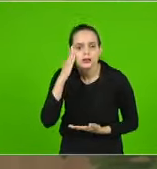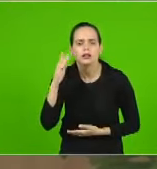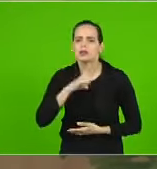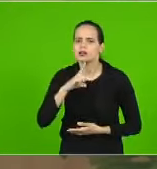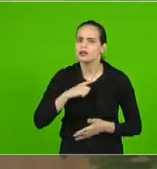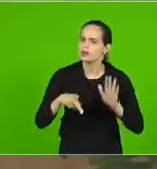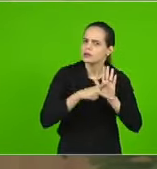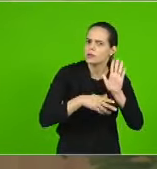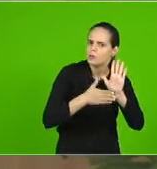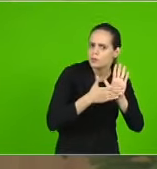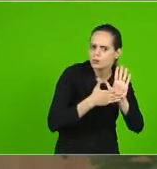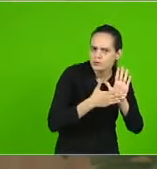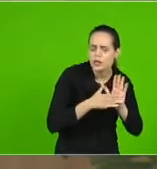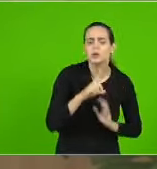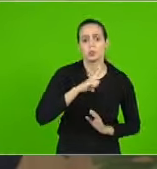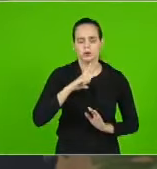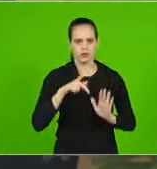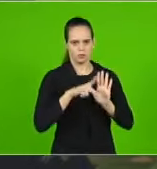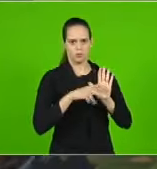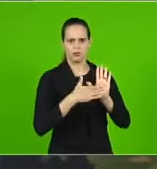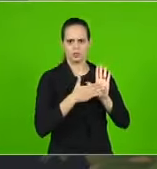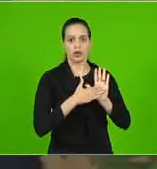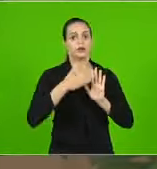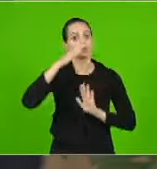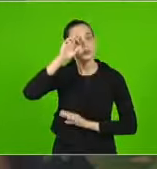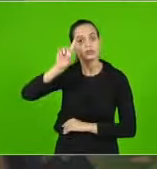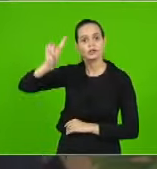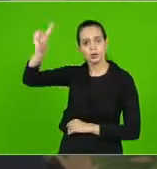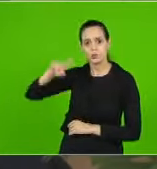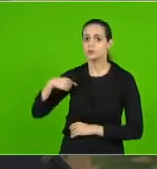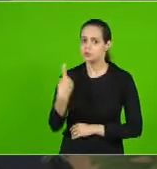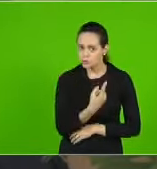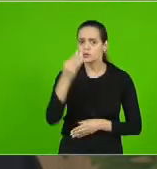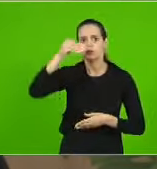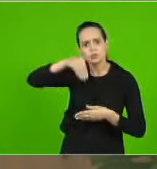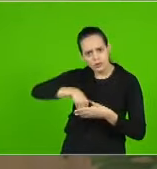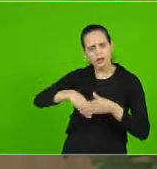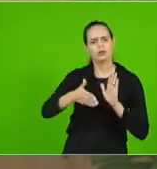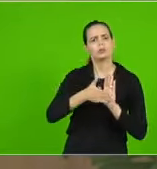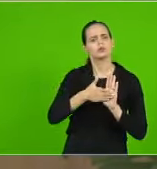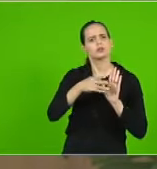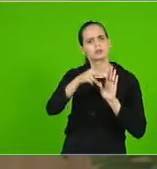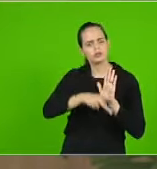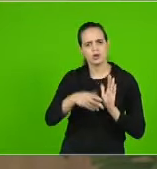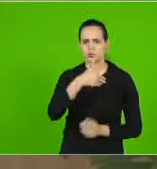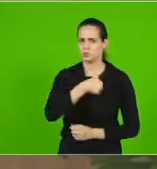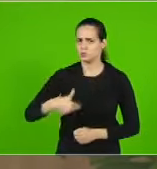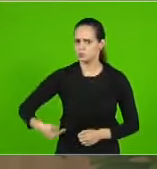находятся внутри проекта, внутри плана Божьего. И мы являемся частью этого проекта.